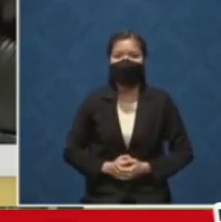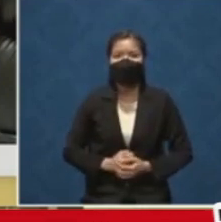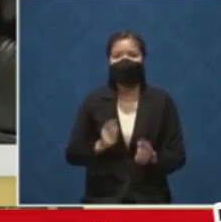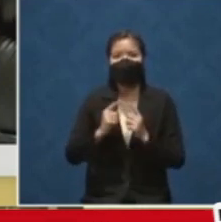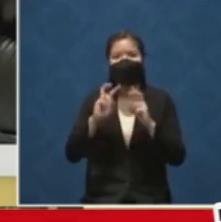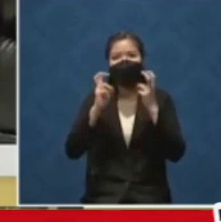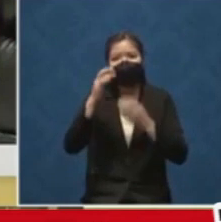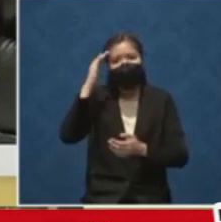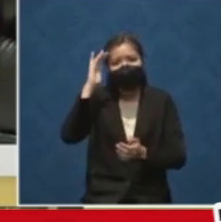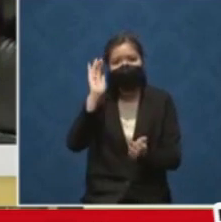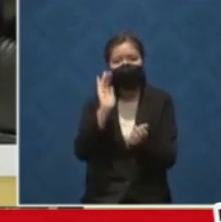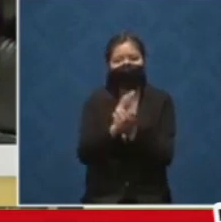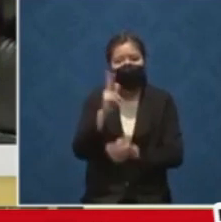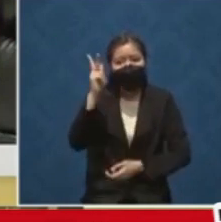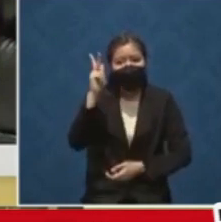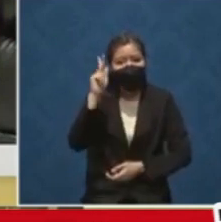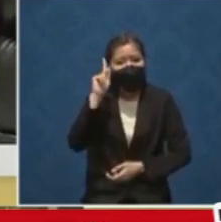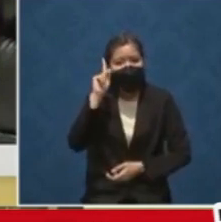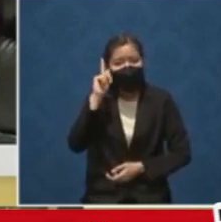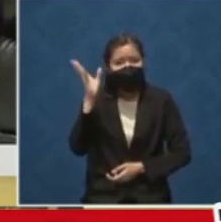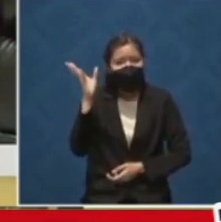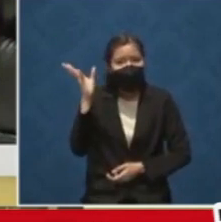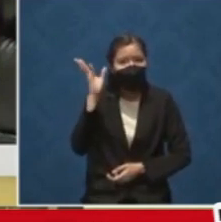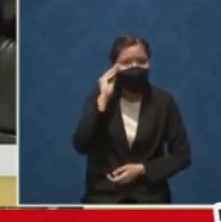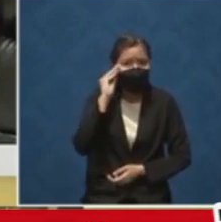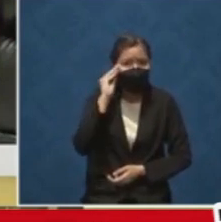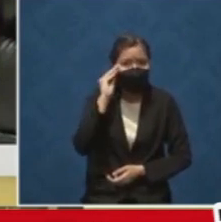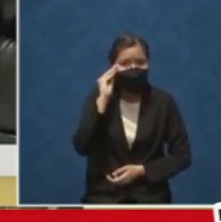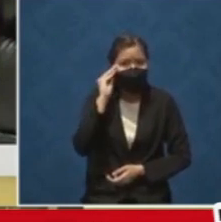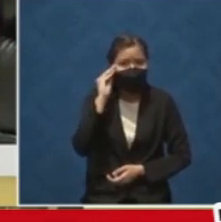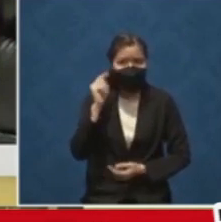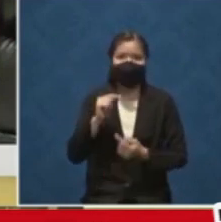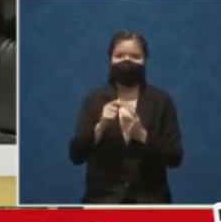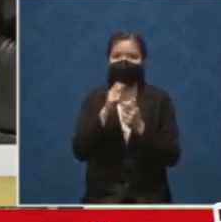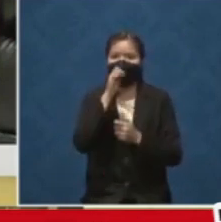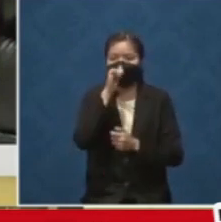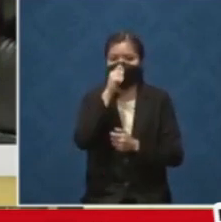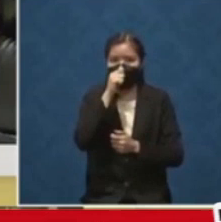นั้นมีข่าวเรื่องการทุจริ การสอบใน 10 ตำรวจ